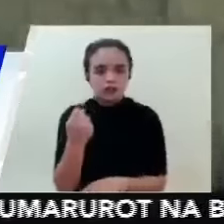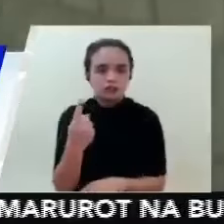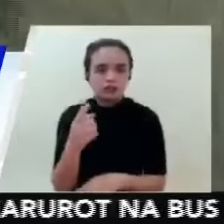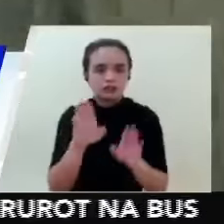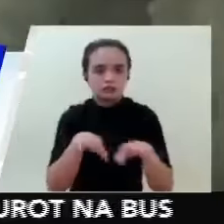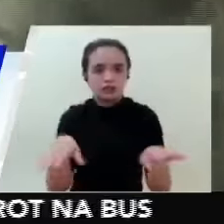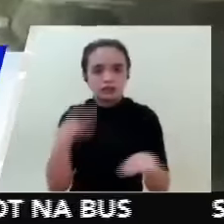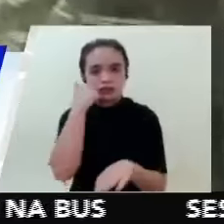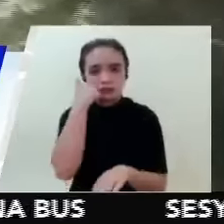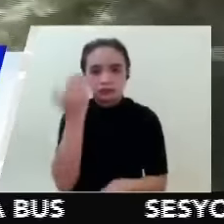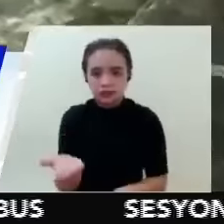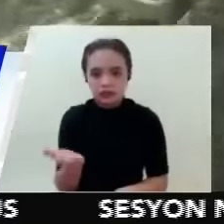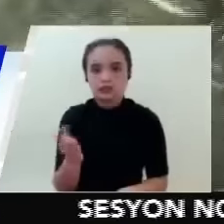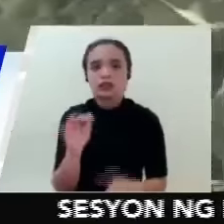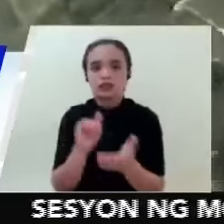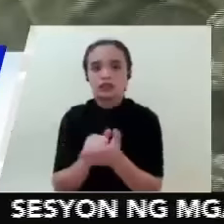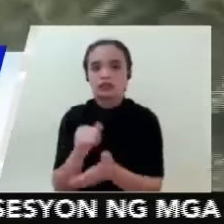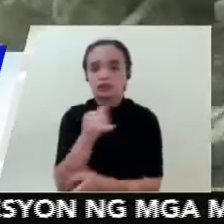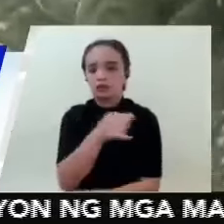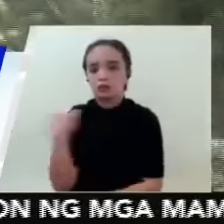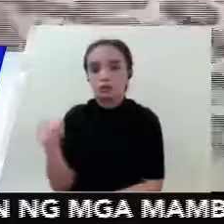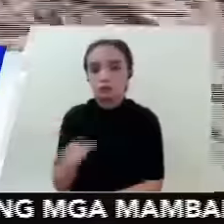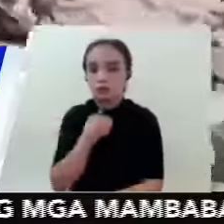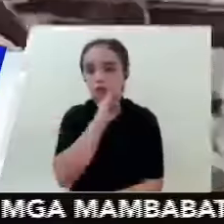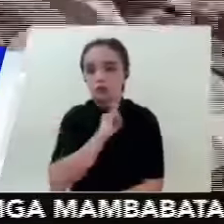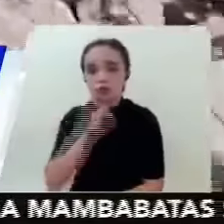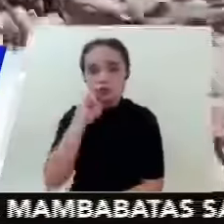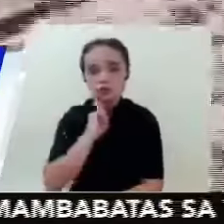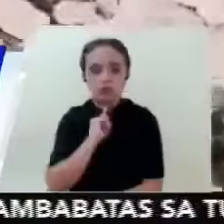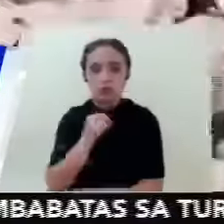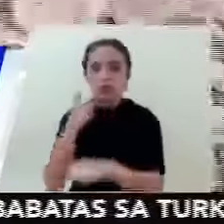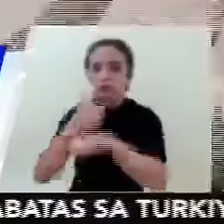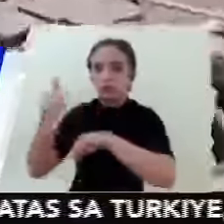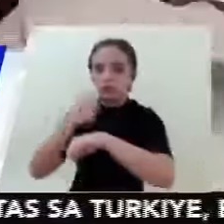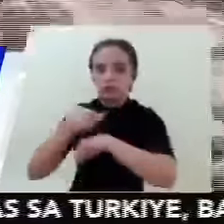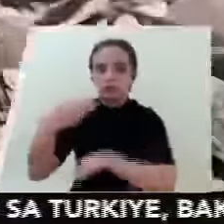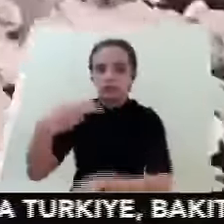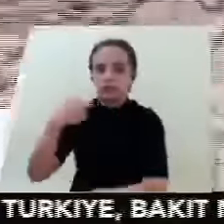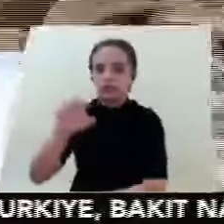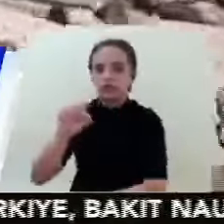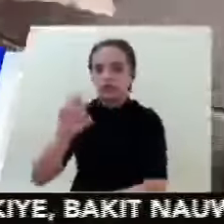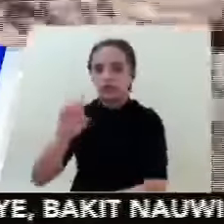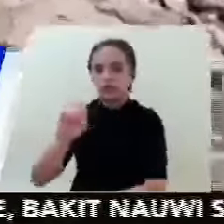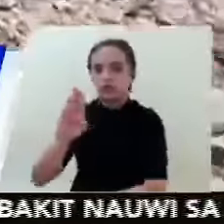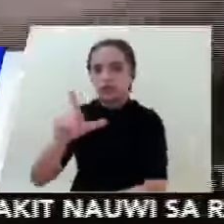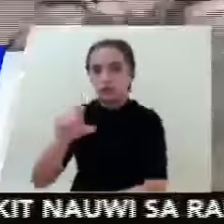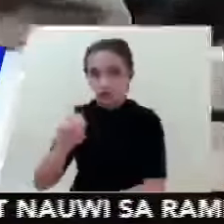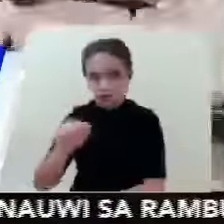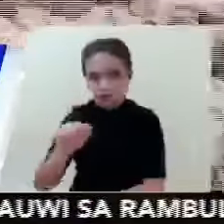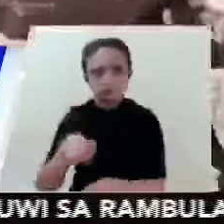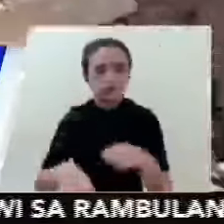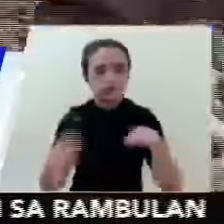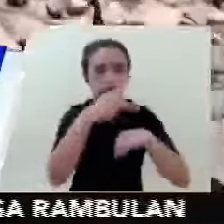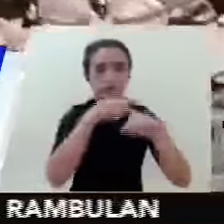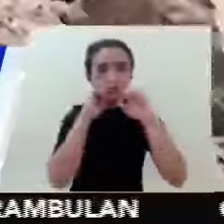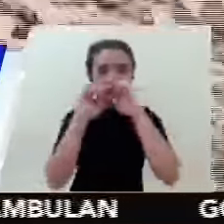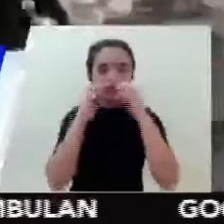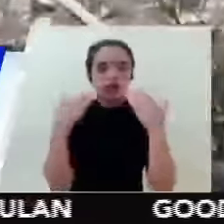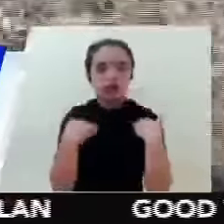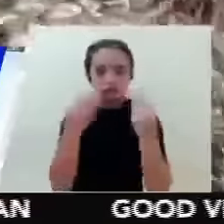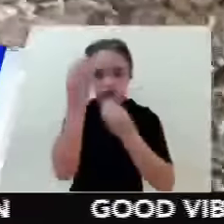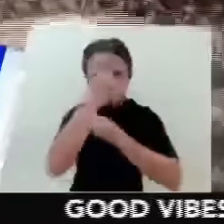ng Israel dahil sa rocket attack na sinisisi sa Hezbollah. Ang Philippine Embassy sa Lebanon naglabas ng evacuation notice o abiso